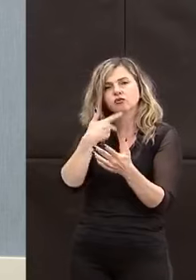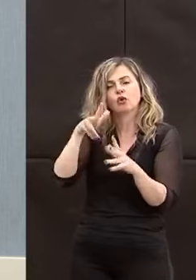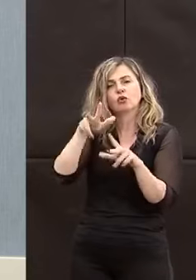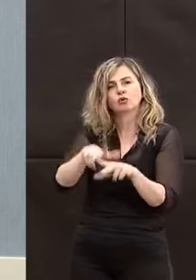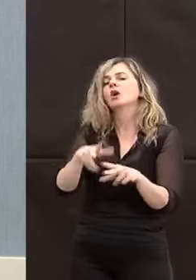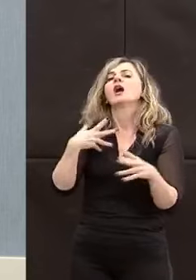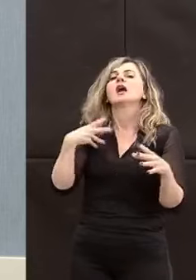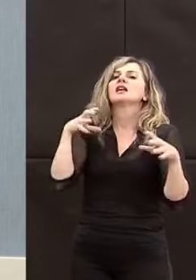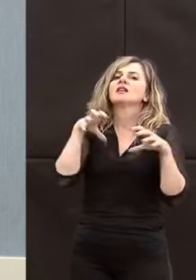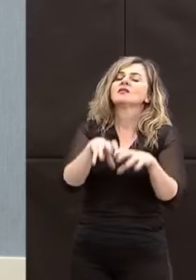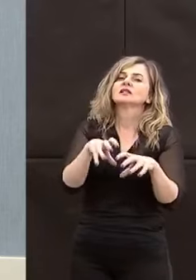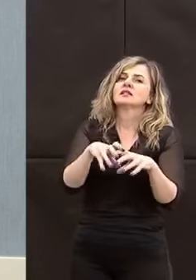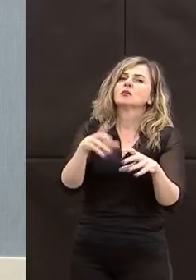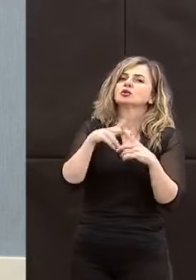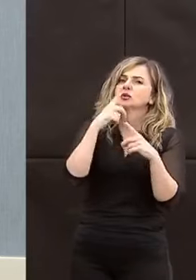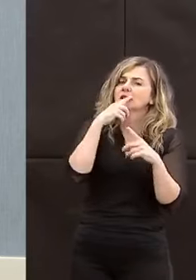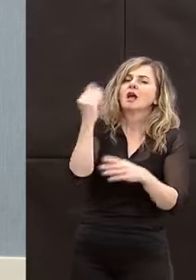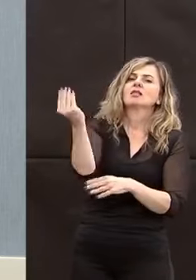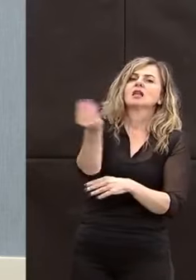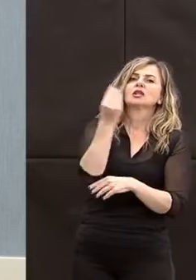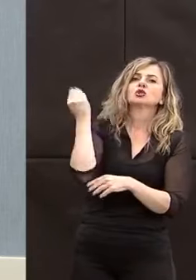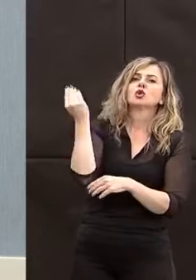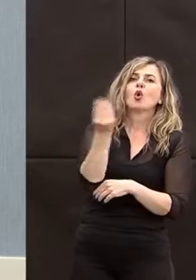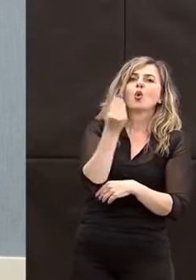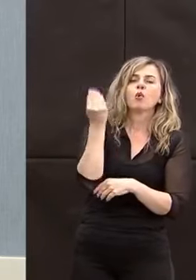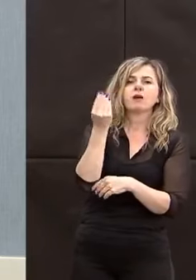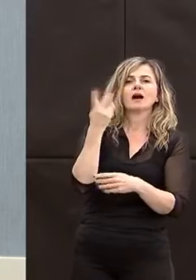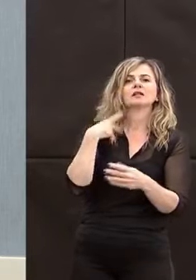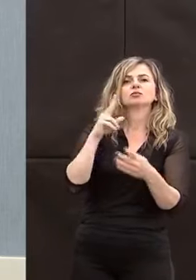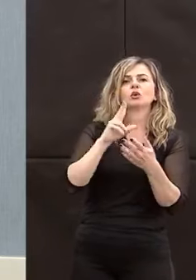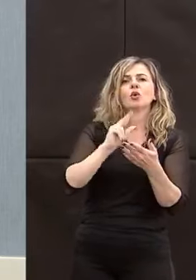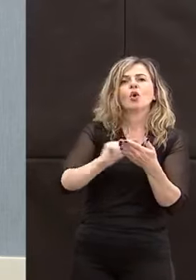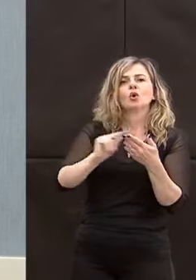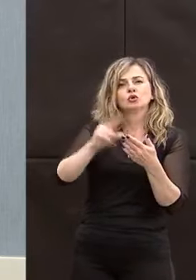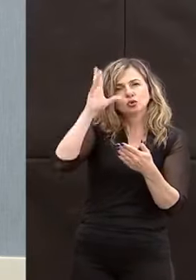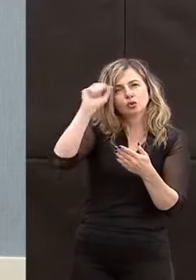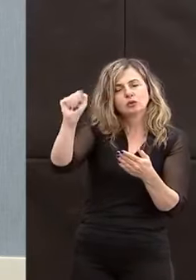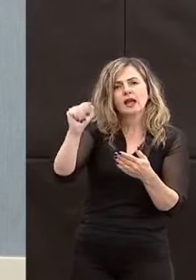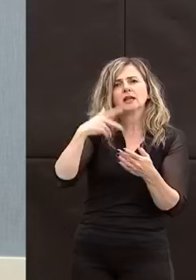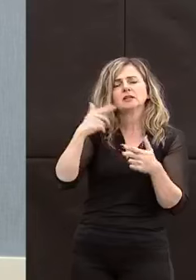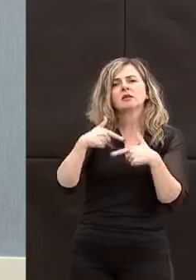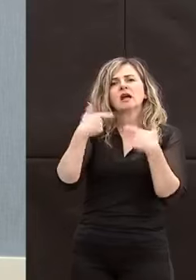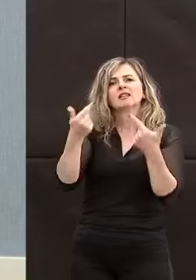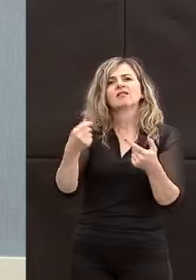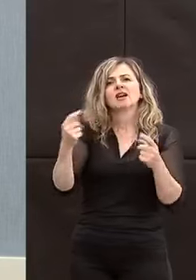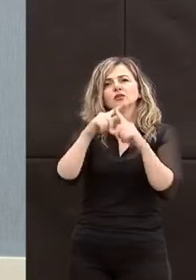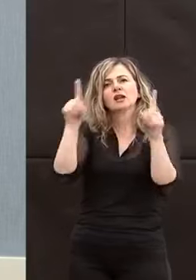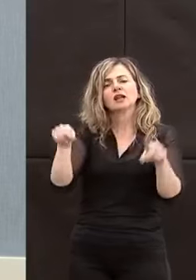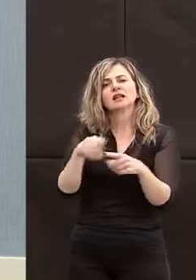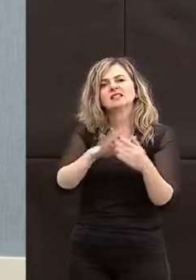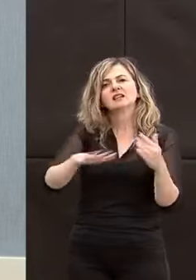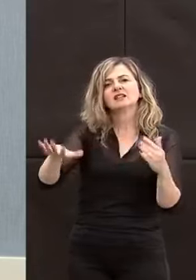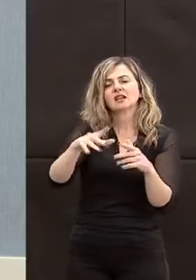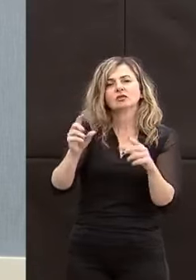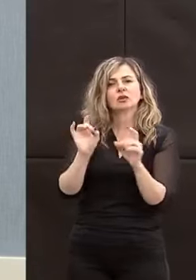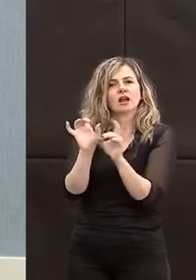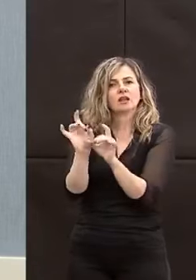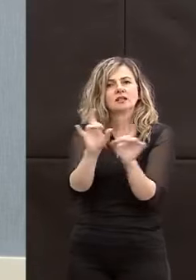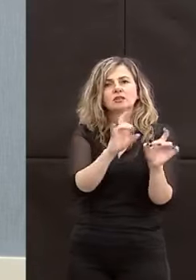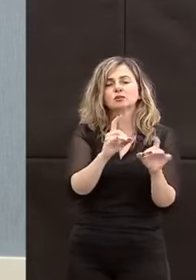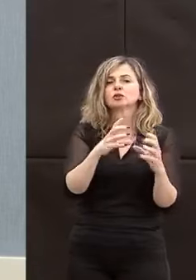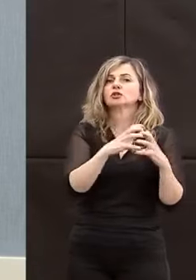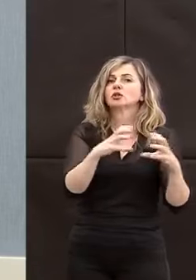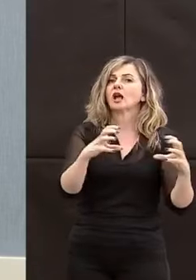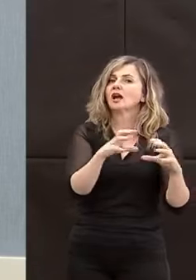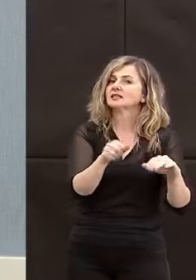disoccupati e sugli studenti attivando delle liste territoriali da mettere a disposizione delle nostre aziende agricole questo passaggio è